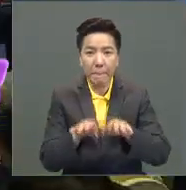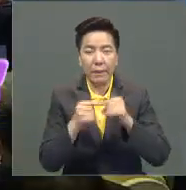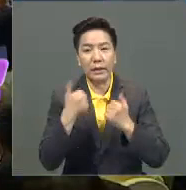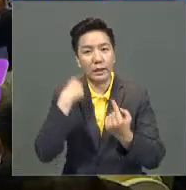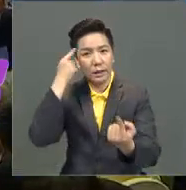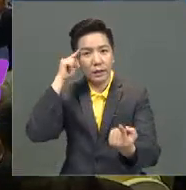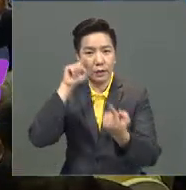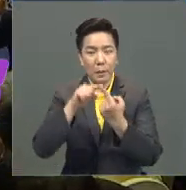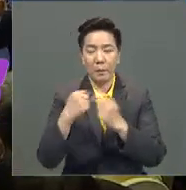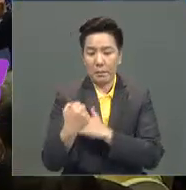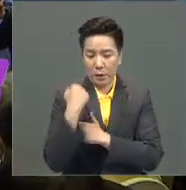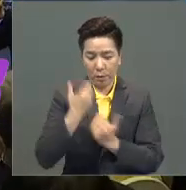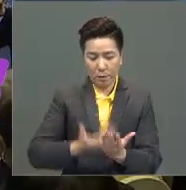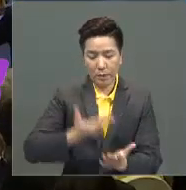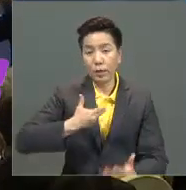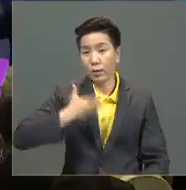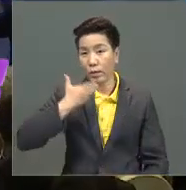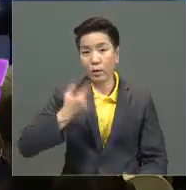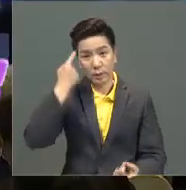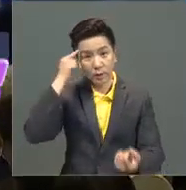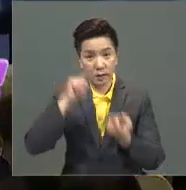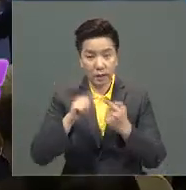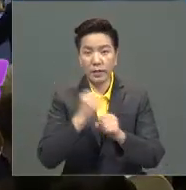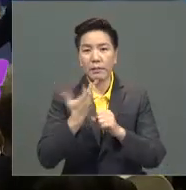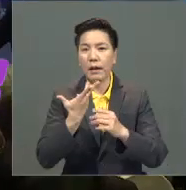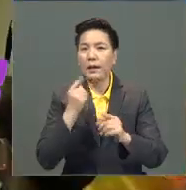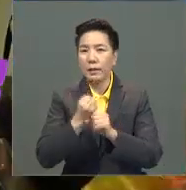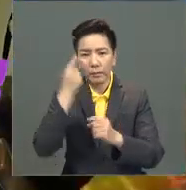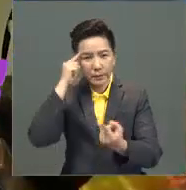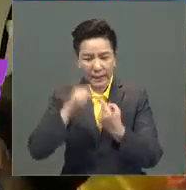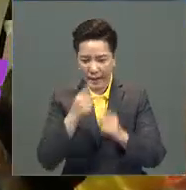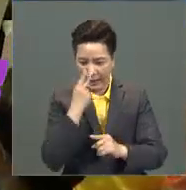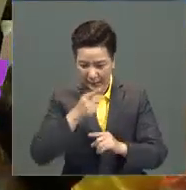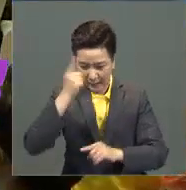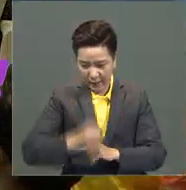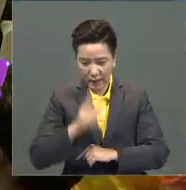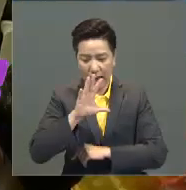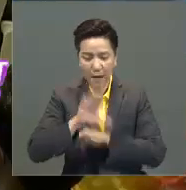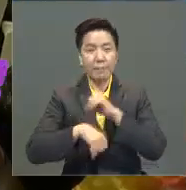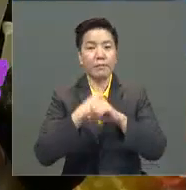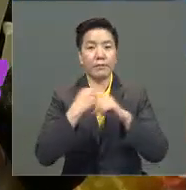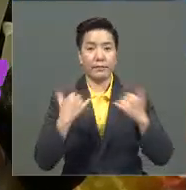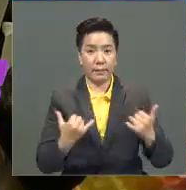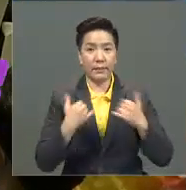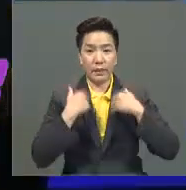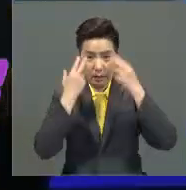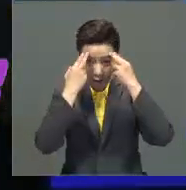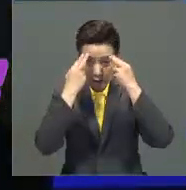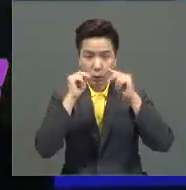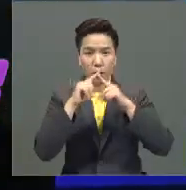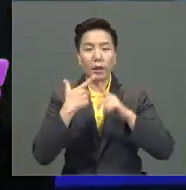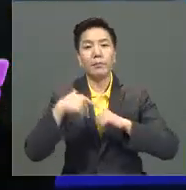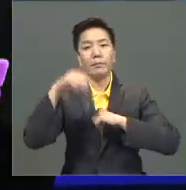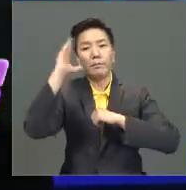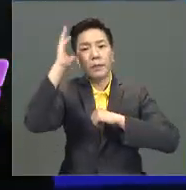ความมั่นคงมั่งคั่งและยั่งยืนตั้งเป้าให้เกิดผลสัมฤทธิ์ที่เป็นรูปธรรมในเวลา5ปีค่ะโอกาสนี้นายกรัฐมนตรี